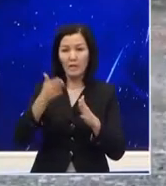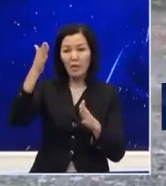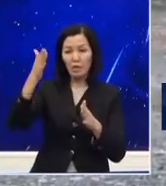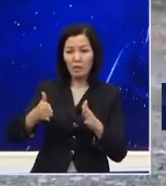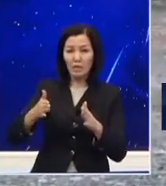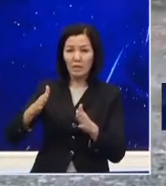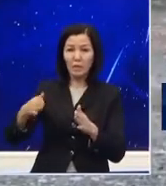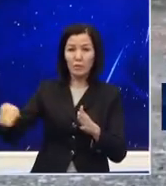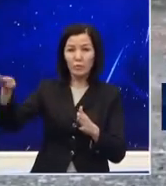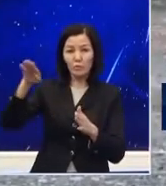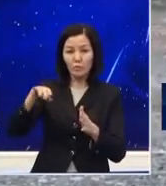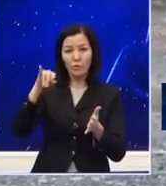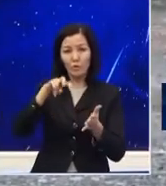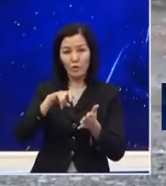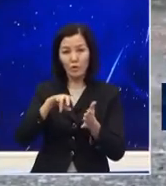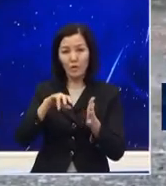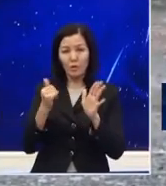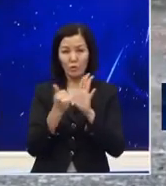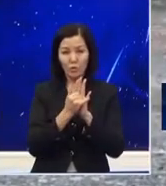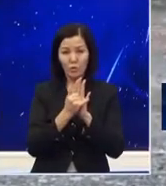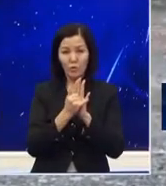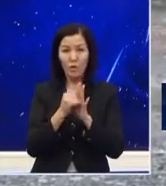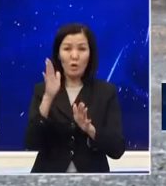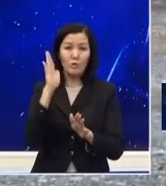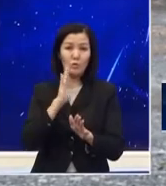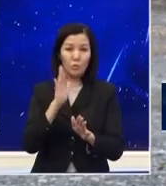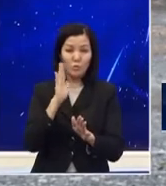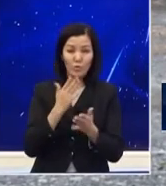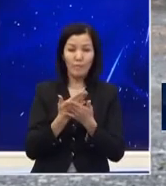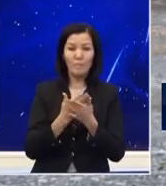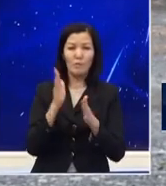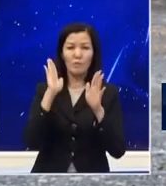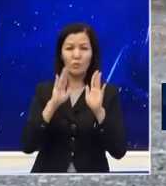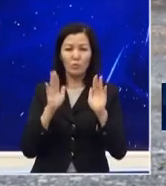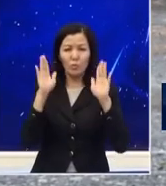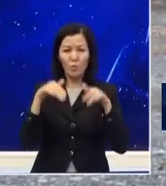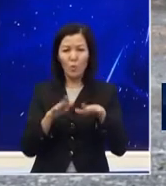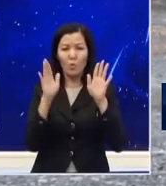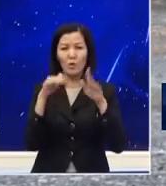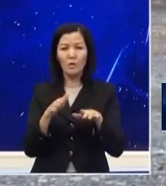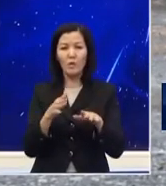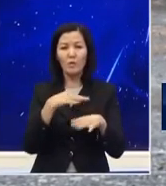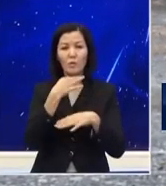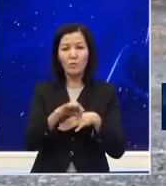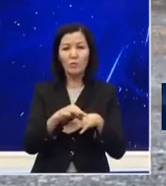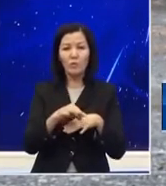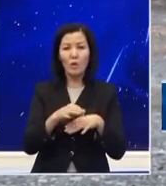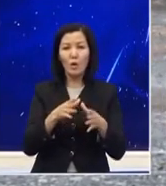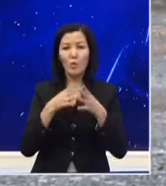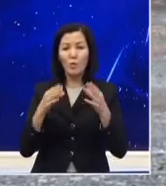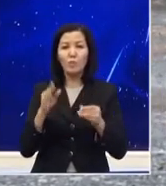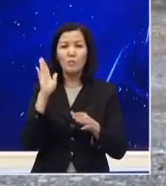кетіне құлай береді. Астынан үңгіп су құлата береді. Толқын бұл. Күзде, көктемде қатталады.